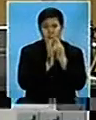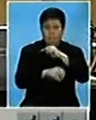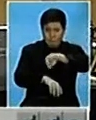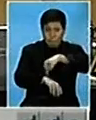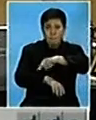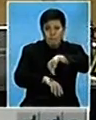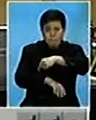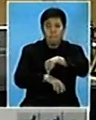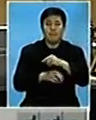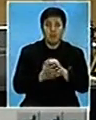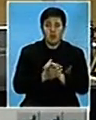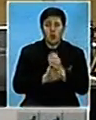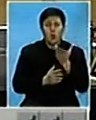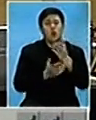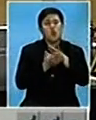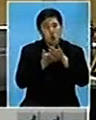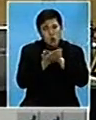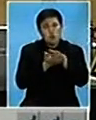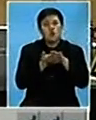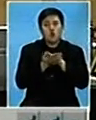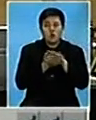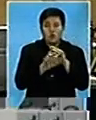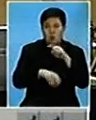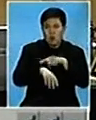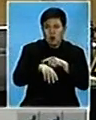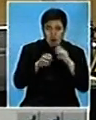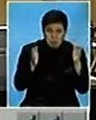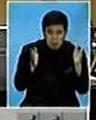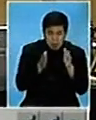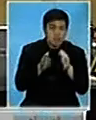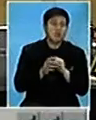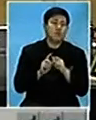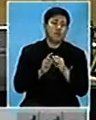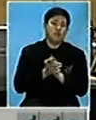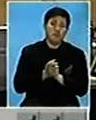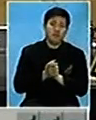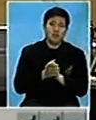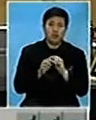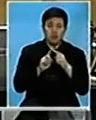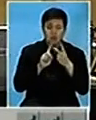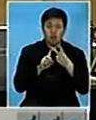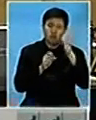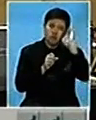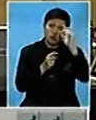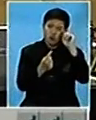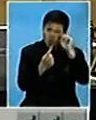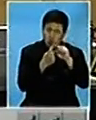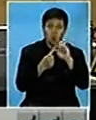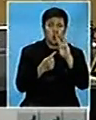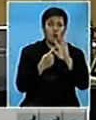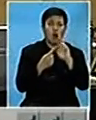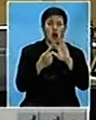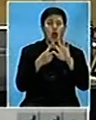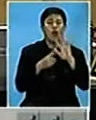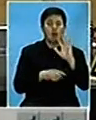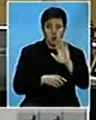พราะฉะนั้นขอความกรุณาแต่ละท่านได้กรุณากระชับนิดหนึ่งนะครับแล้วการอภิปรายก็ขอให้อยู่ในเวลานะเ